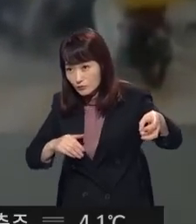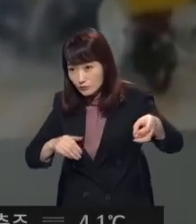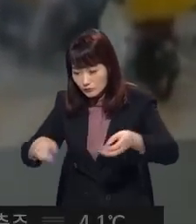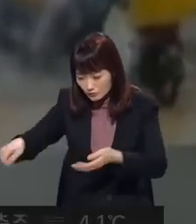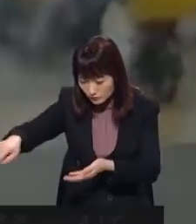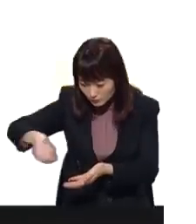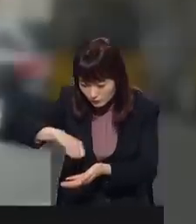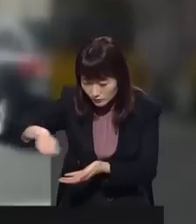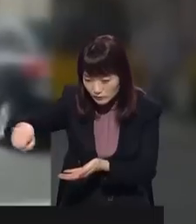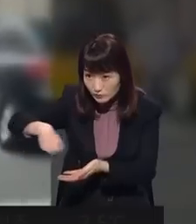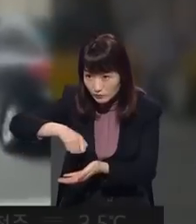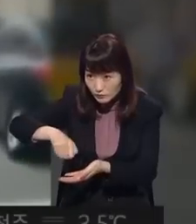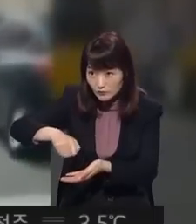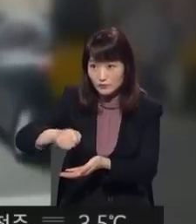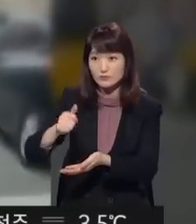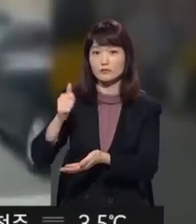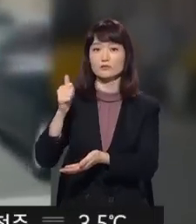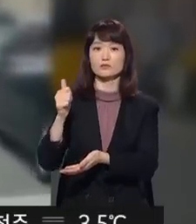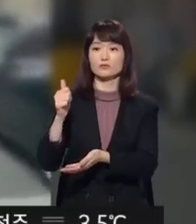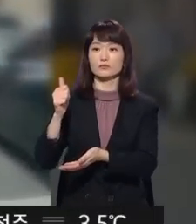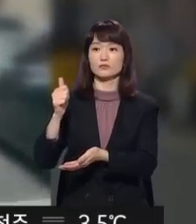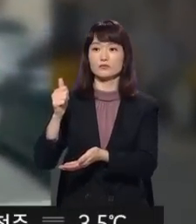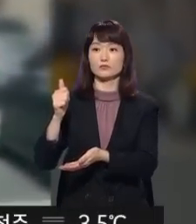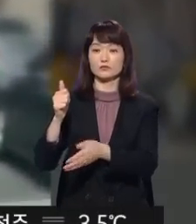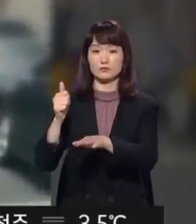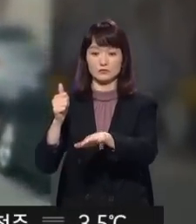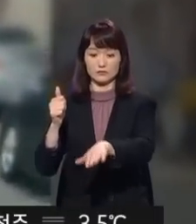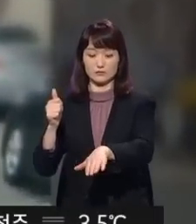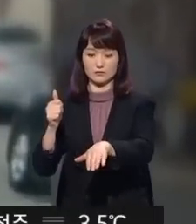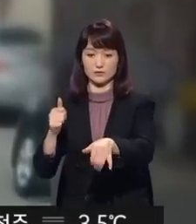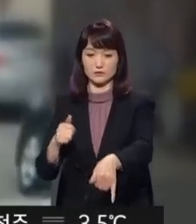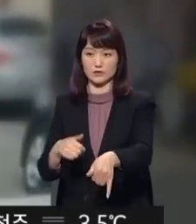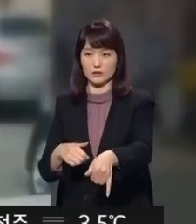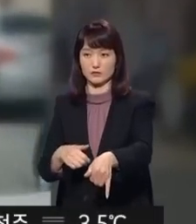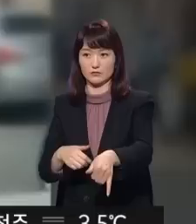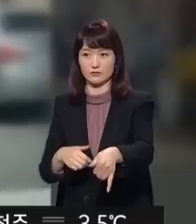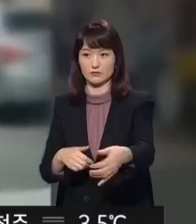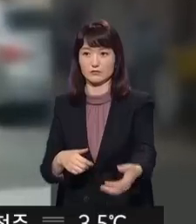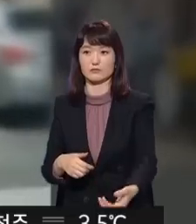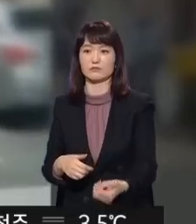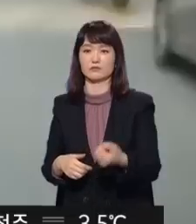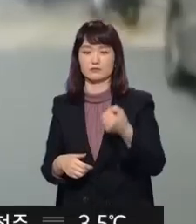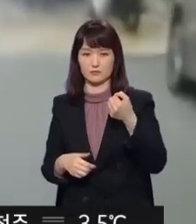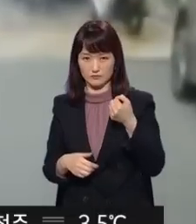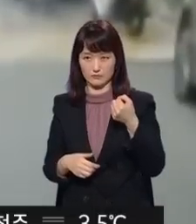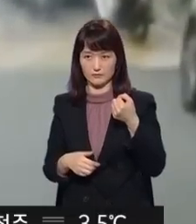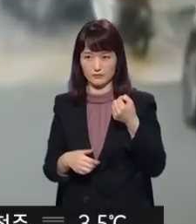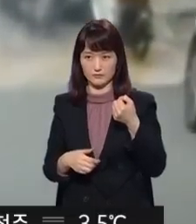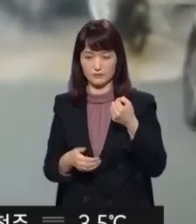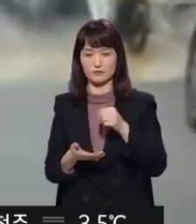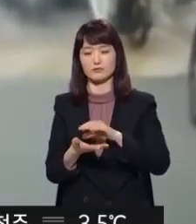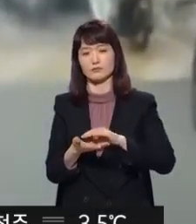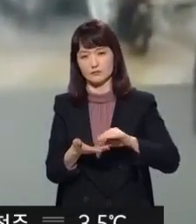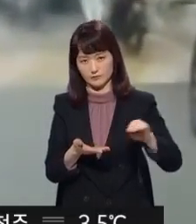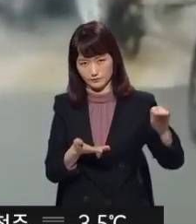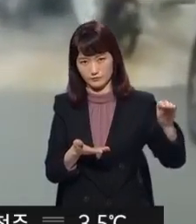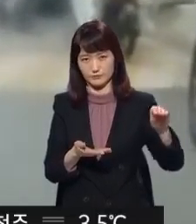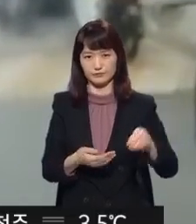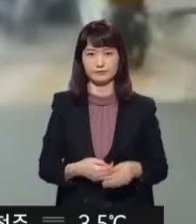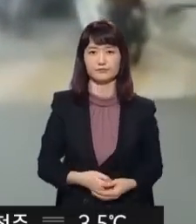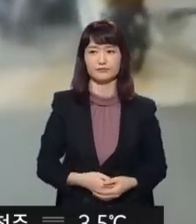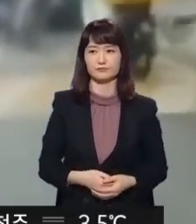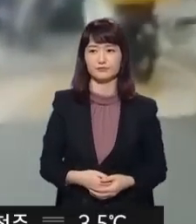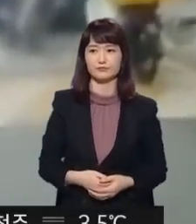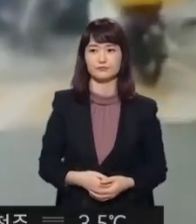이런 나더니 아하 바닥에 내려둔 가방을 가방을 들고 이만 총총 지금 어디론가